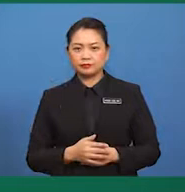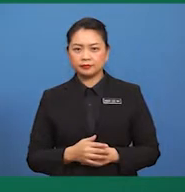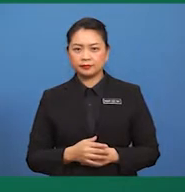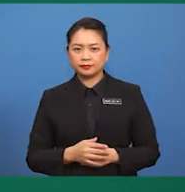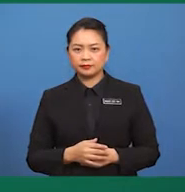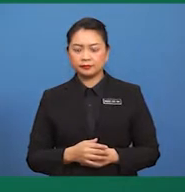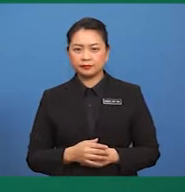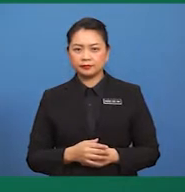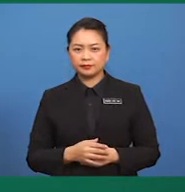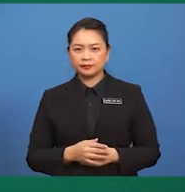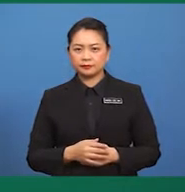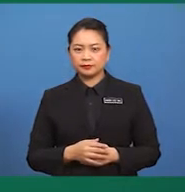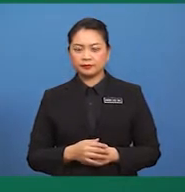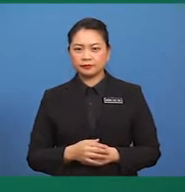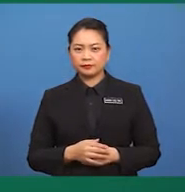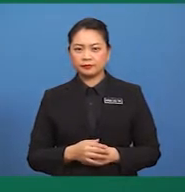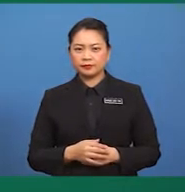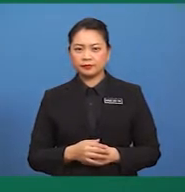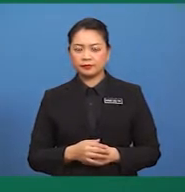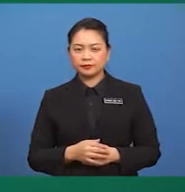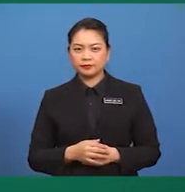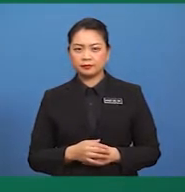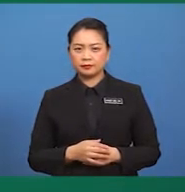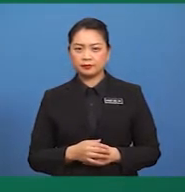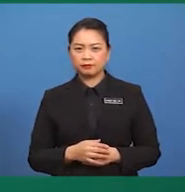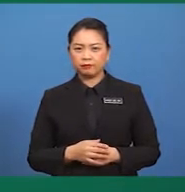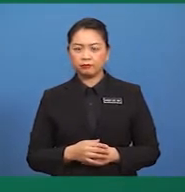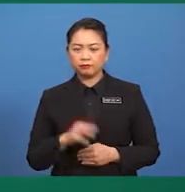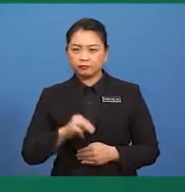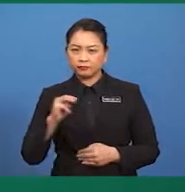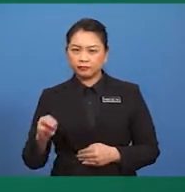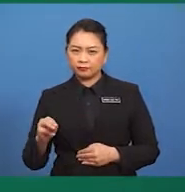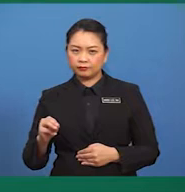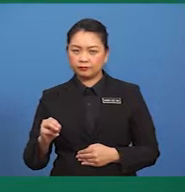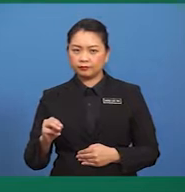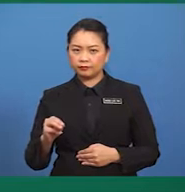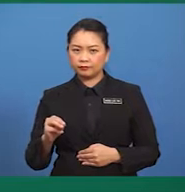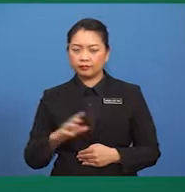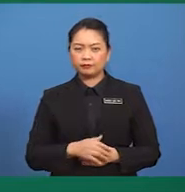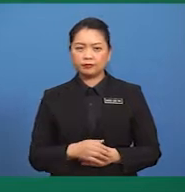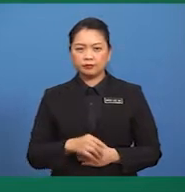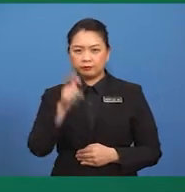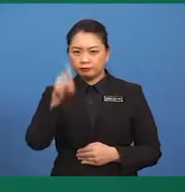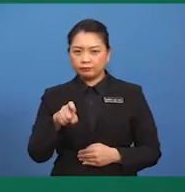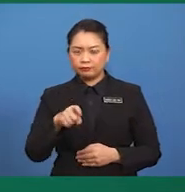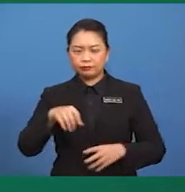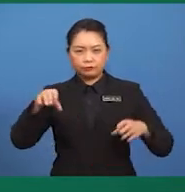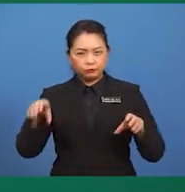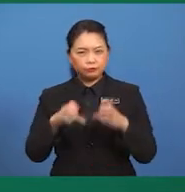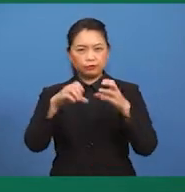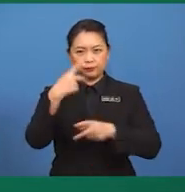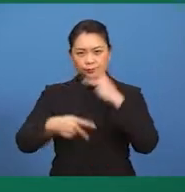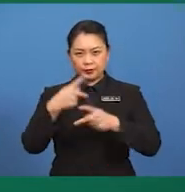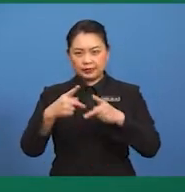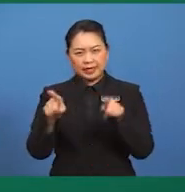diselaraskan kepada 4% atas baki akaun belum terima bersih. Murid-murid dikendaki menyediakan proses yang